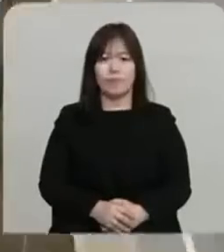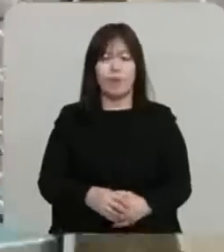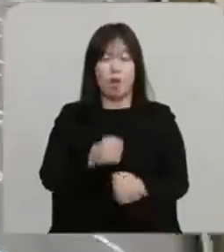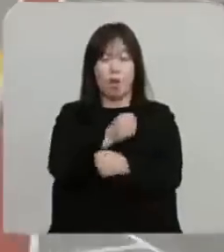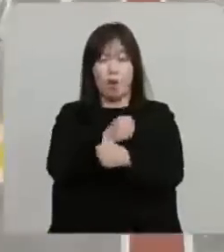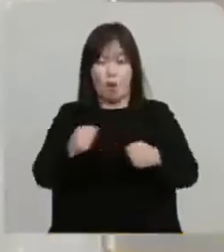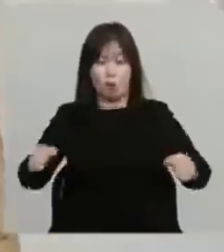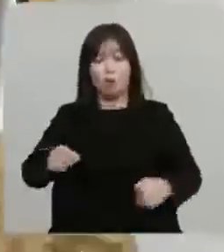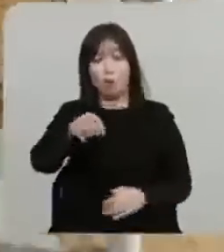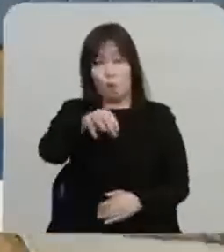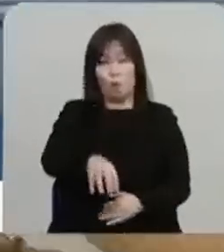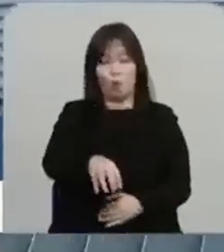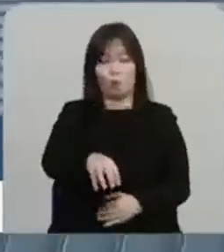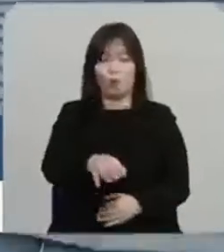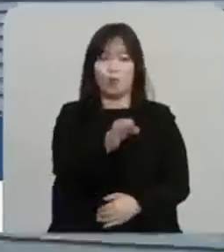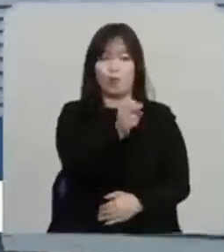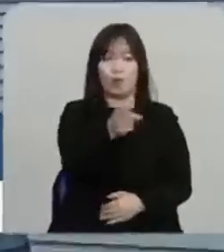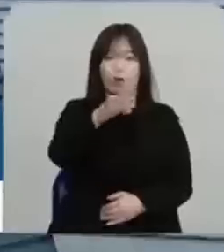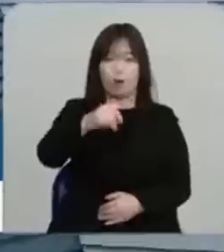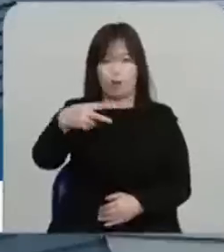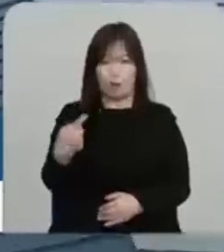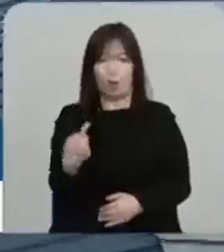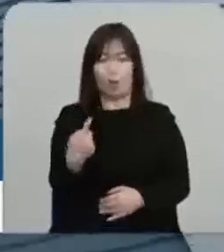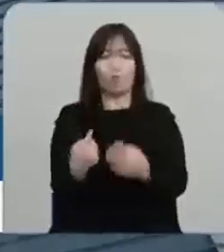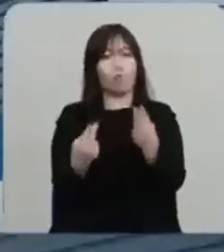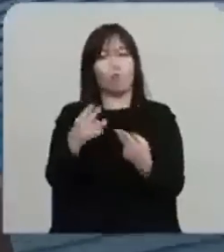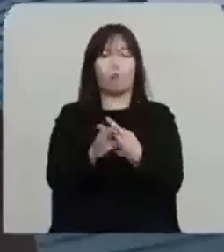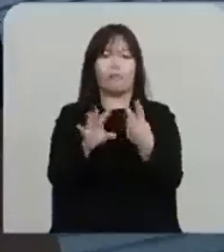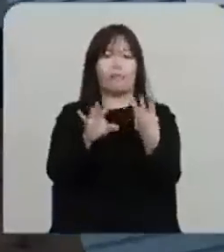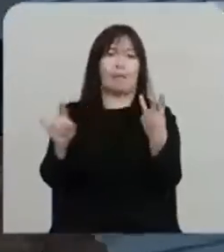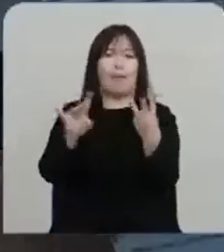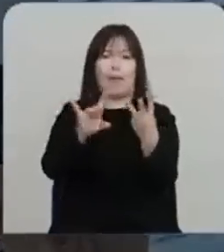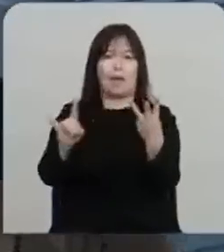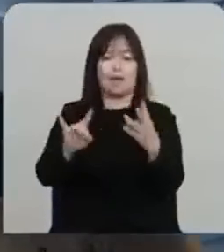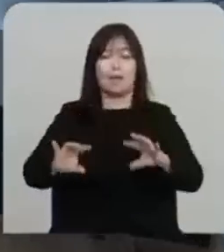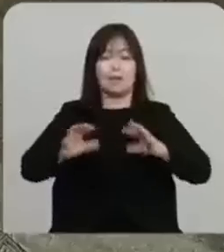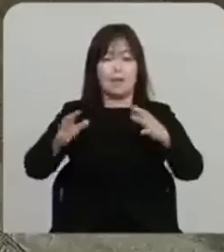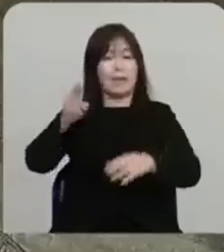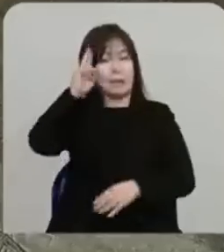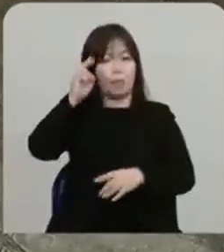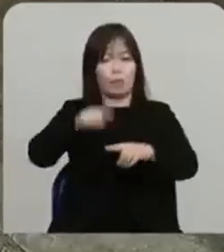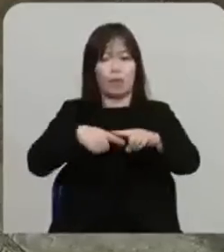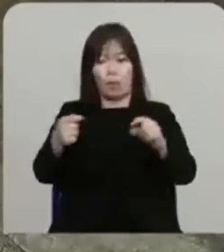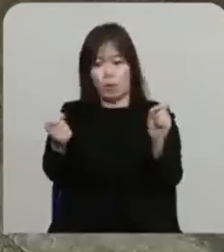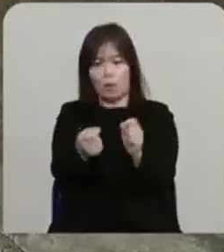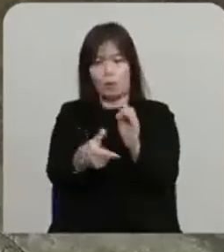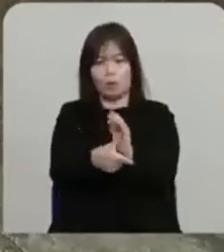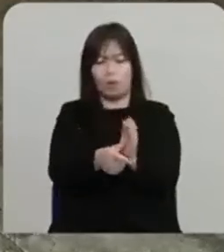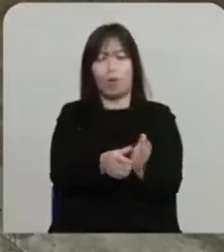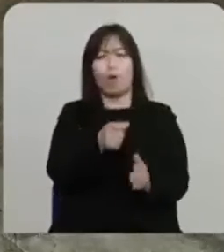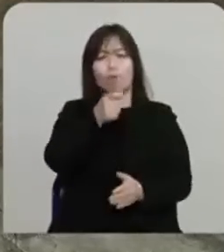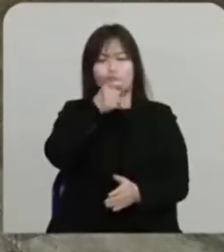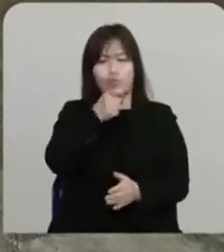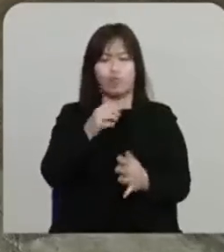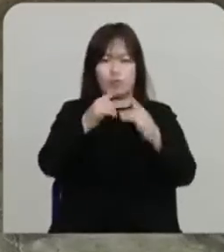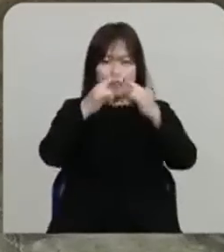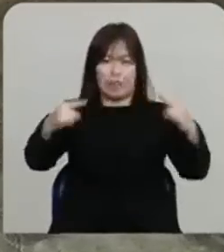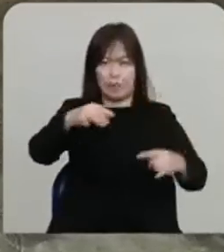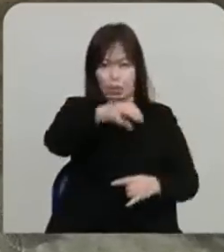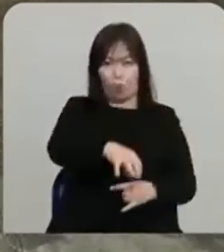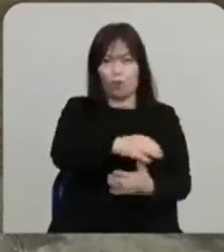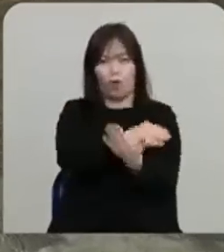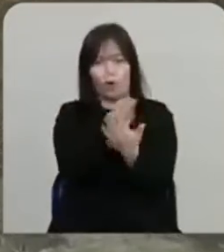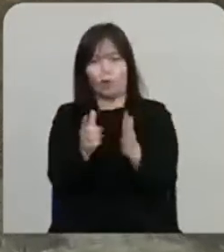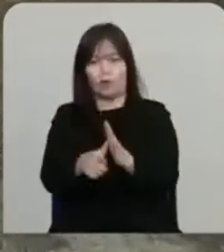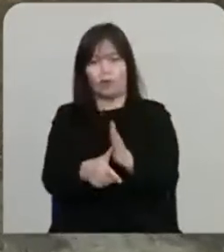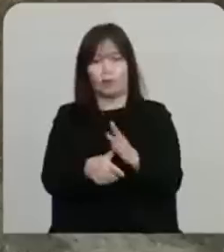드넓게 뻗은 이곳은 여의도 면적의 3배에 달합니다. 오는 8월 세계 잼버리를 앞두고 야영장과 상하수도, 주차장 등 기반